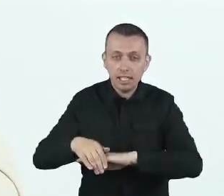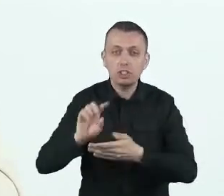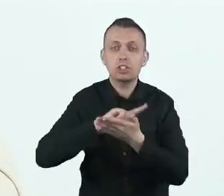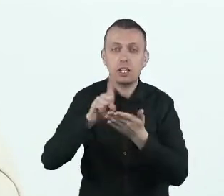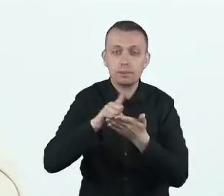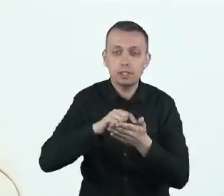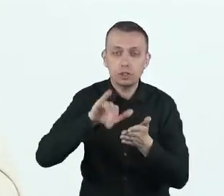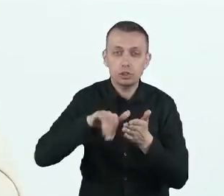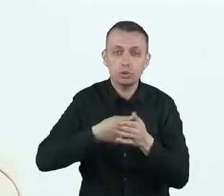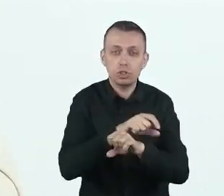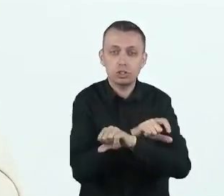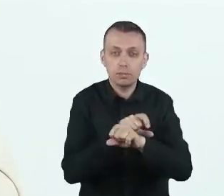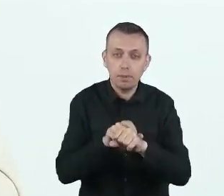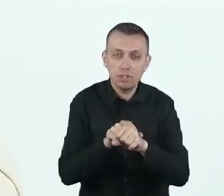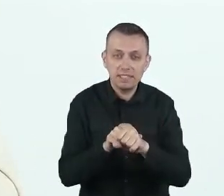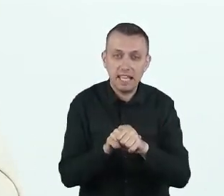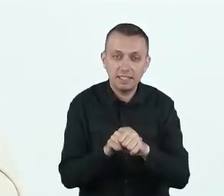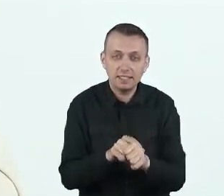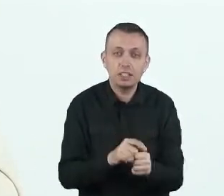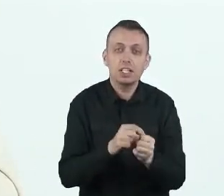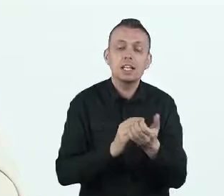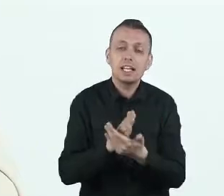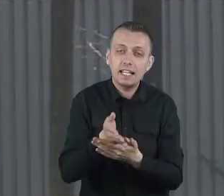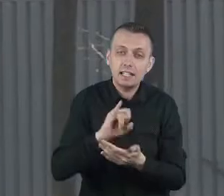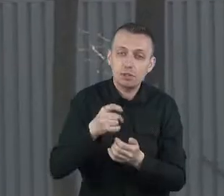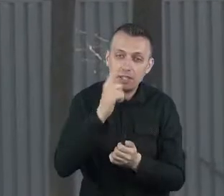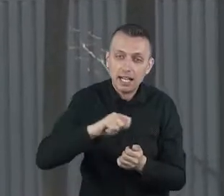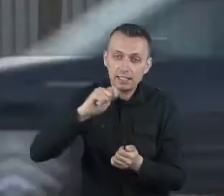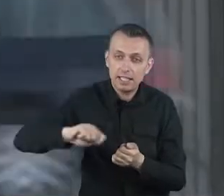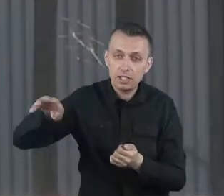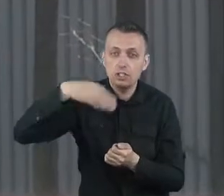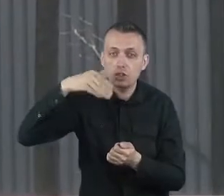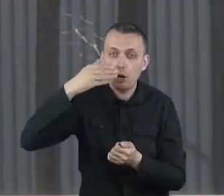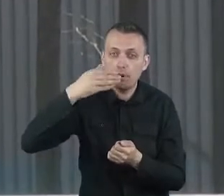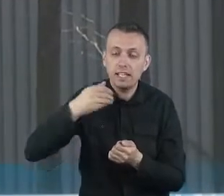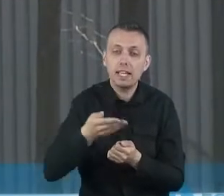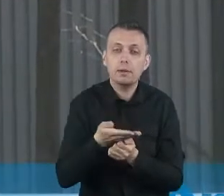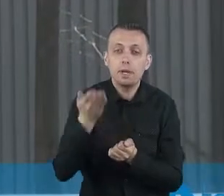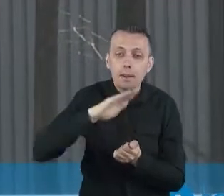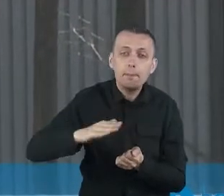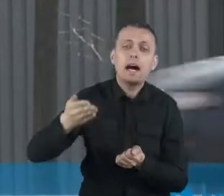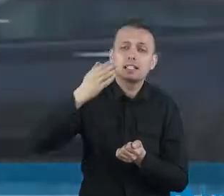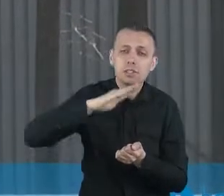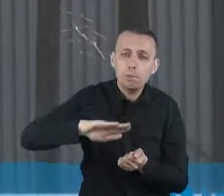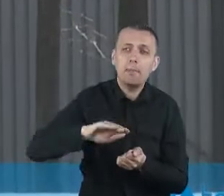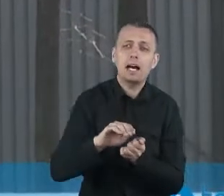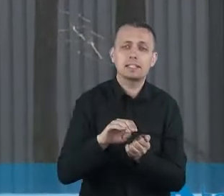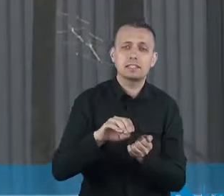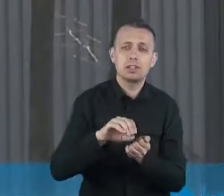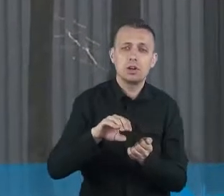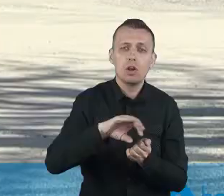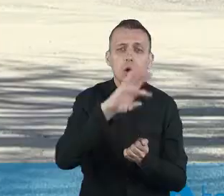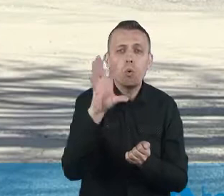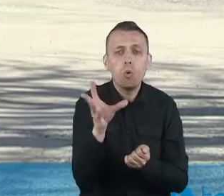radzą, jak jeździć, by nie zakończyć sezonu, zanim na dobre się rozpocznie. Coraz ładniejsza pogoda zachęca motocyklistów do pierwszych